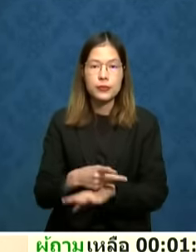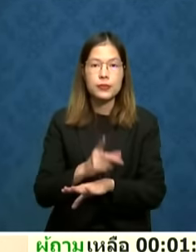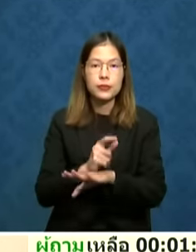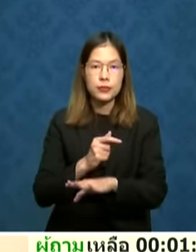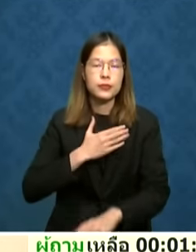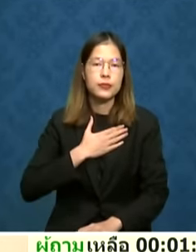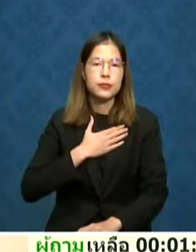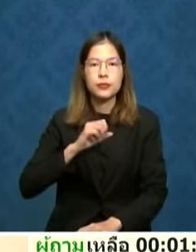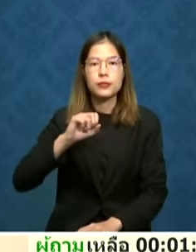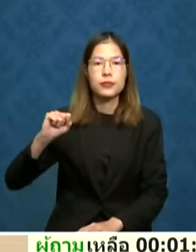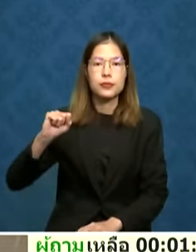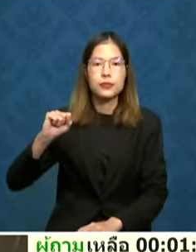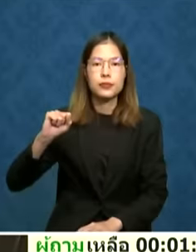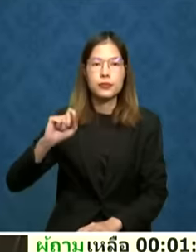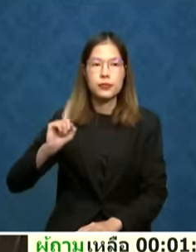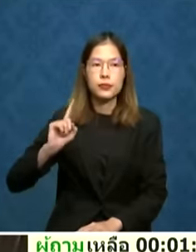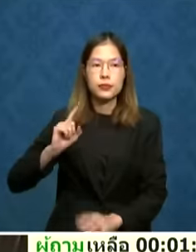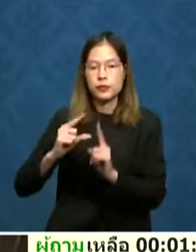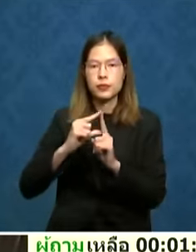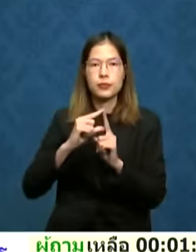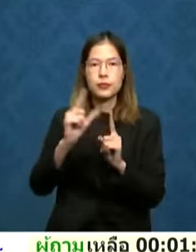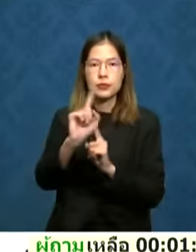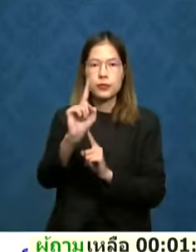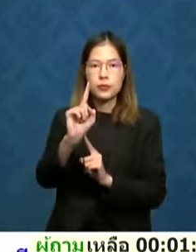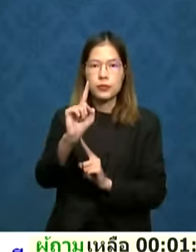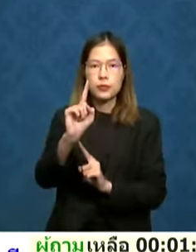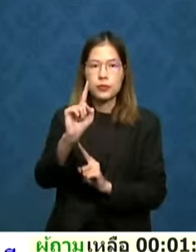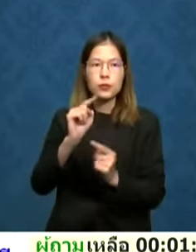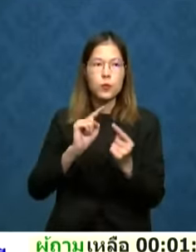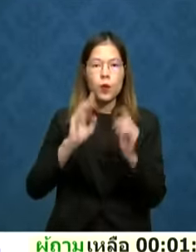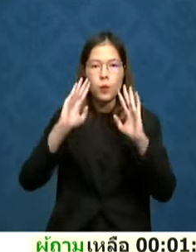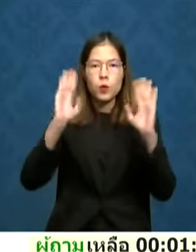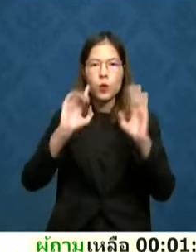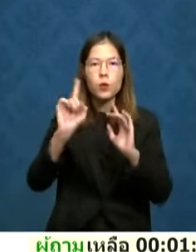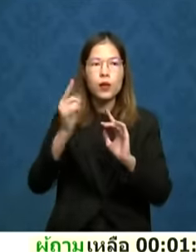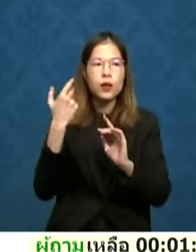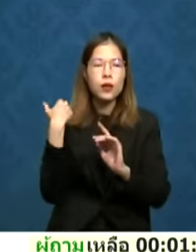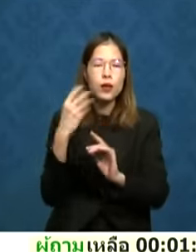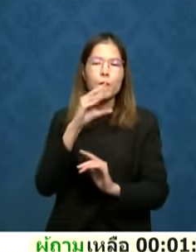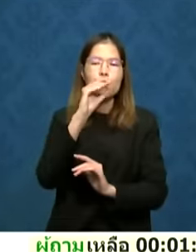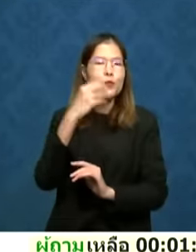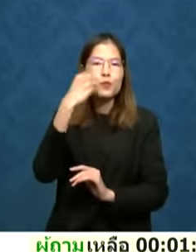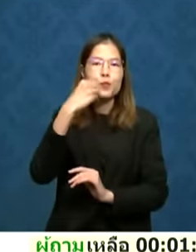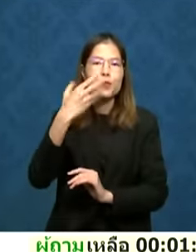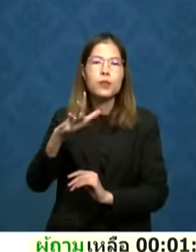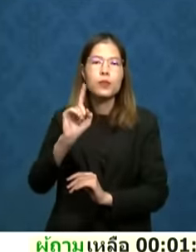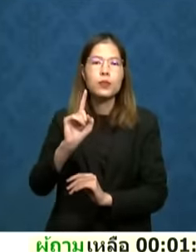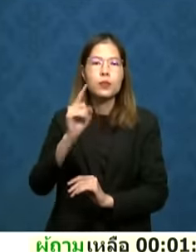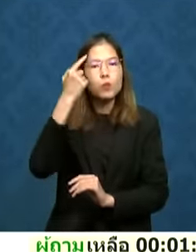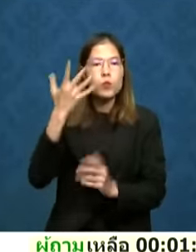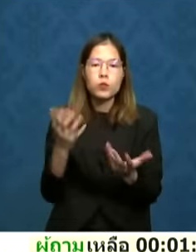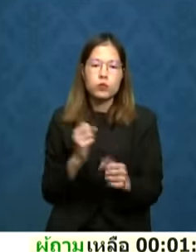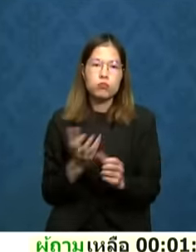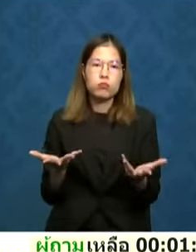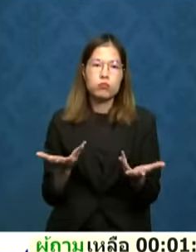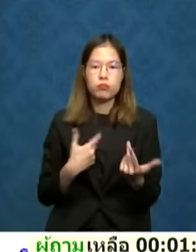ศมนโมครัสมชิสภาพุทธาลัดอนบญชีเวชื่อ ประชาชนเรื่ปฏสบการณ์ผมเหท่านพูแนี้หลายครั้งนะครับกไมรททำอยางไรทำ้